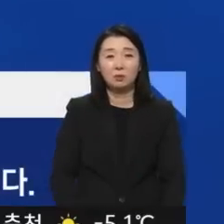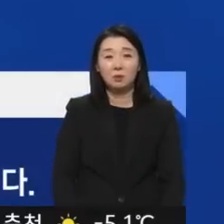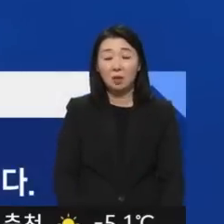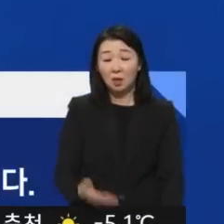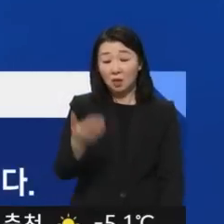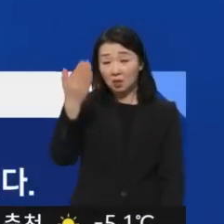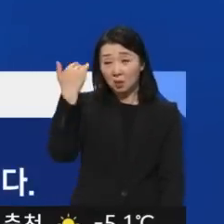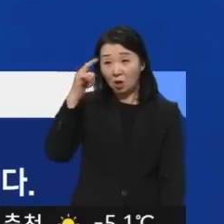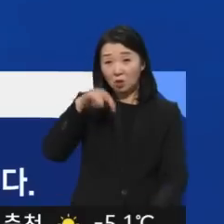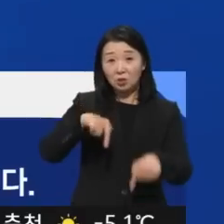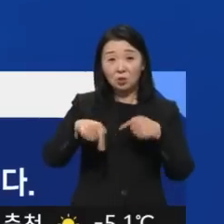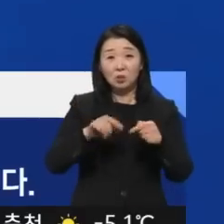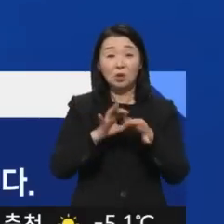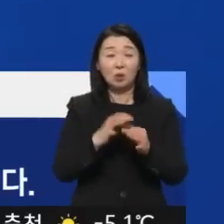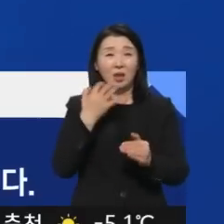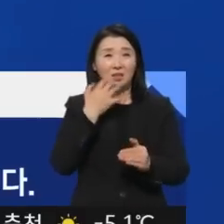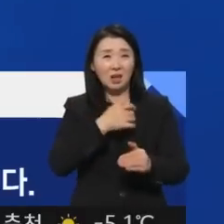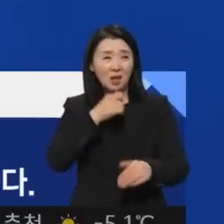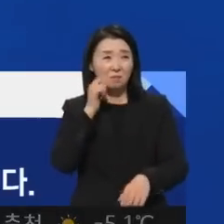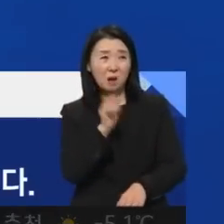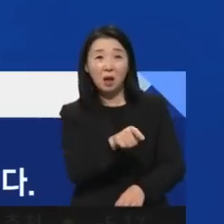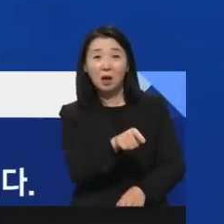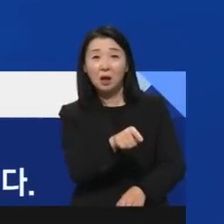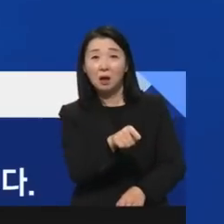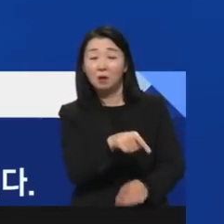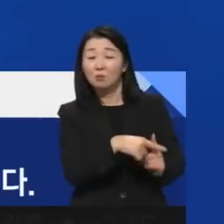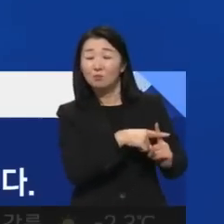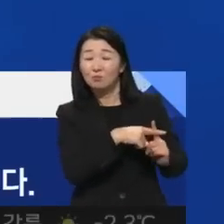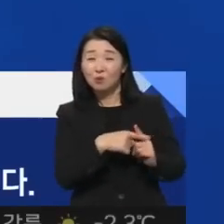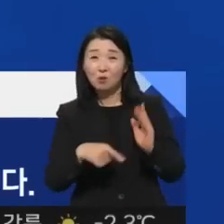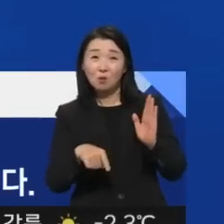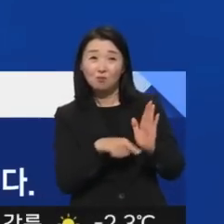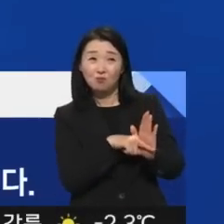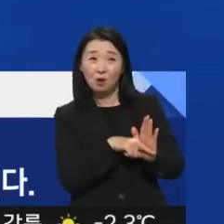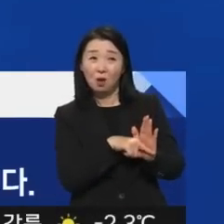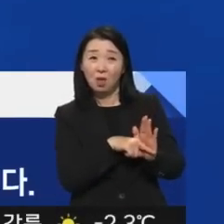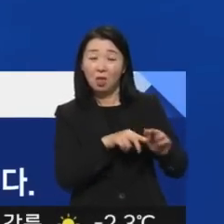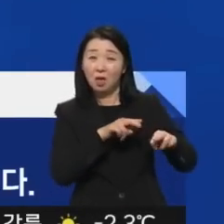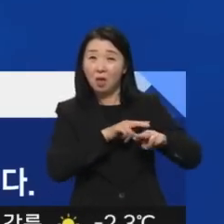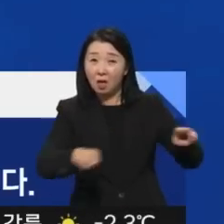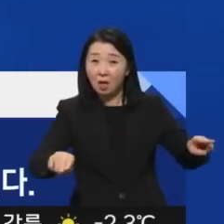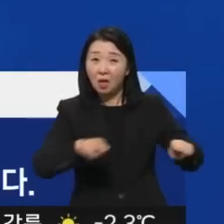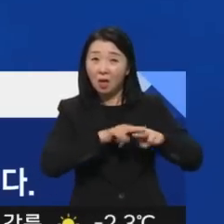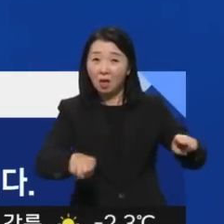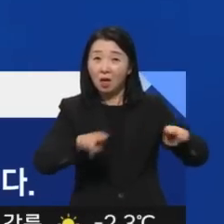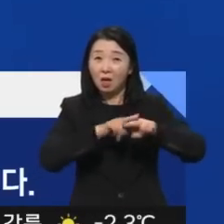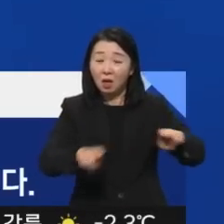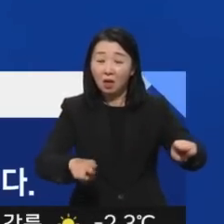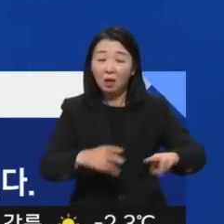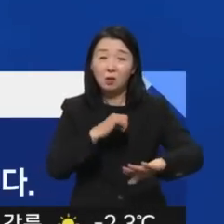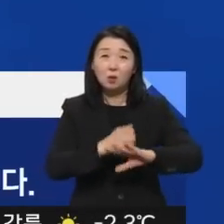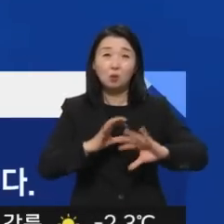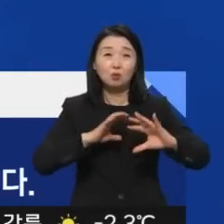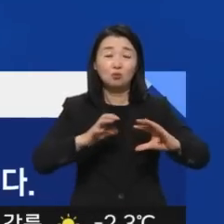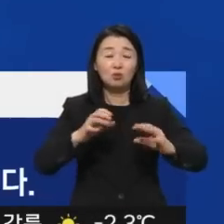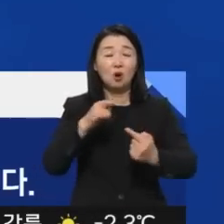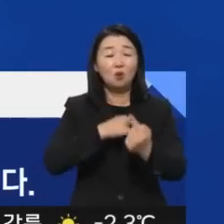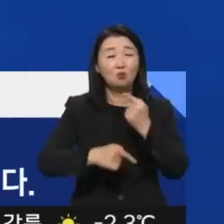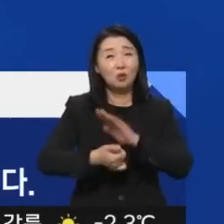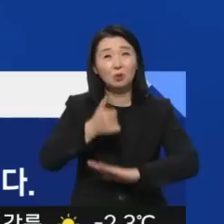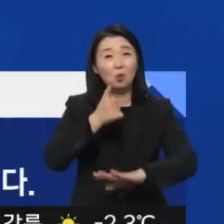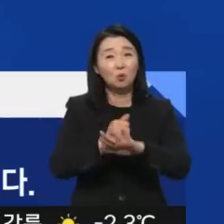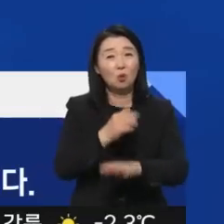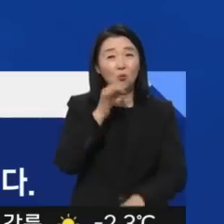정책이라 해서 색깔 딱지를 붙여서 무조건 부정만 한다면 국정 성공은 불가능하고 그에 따른